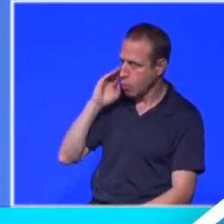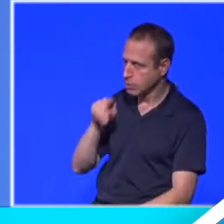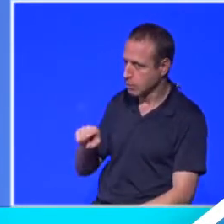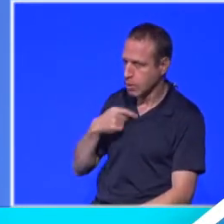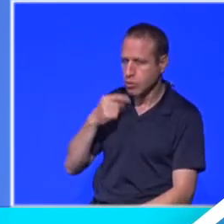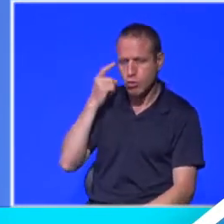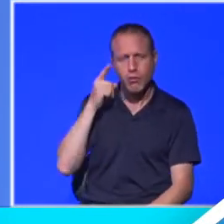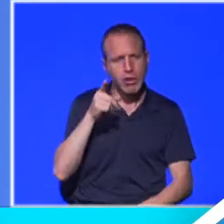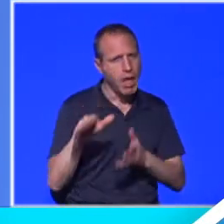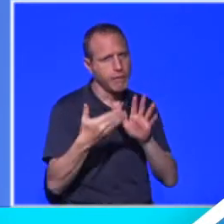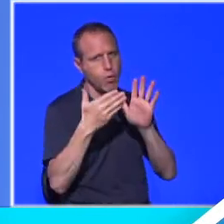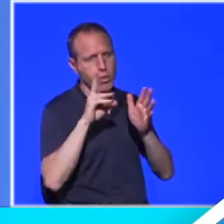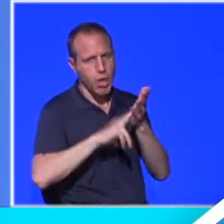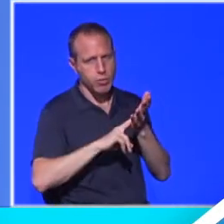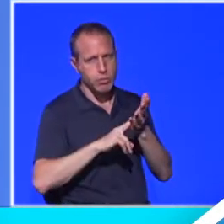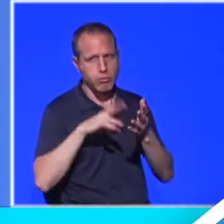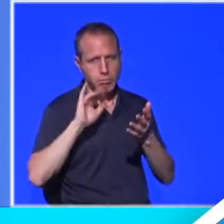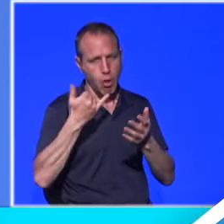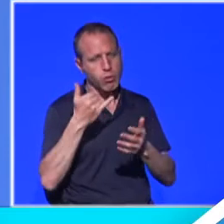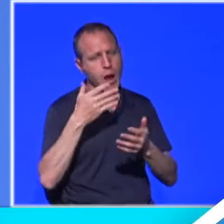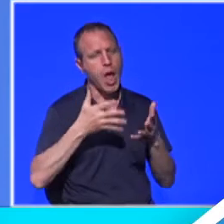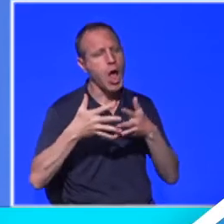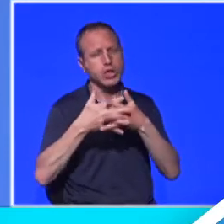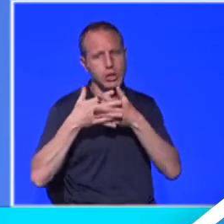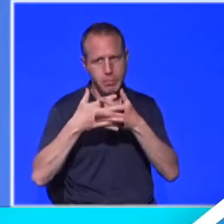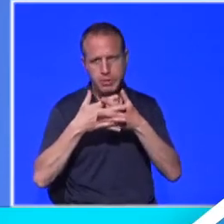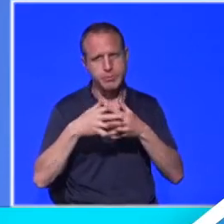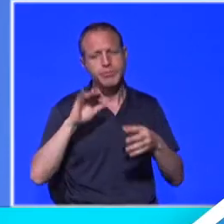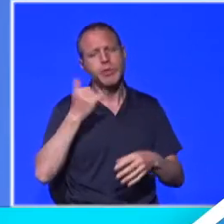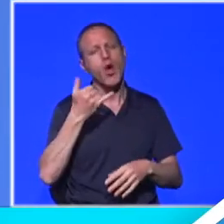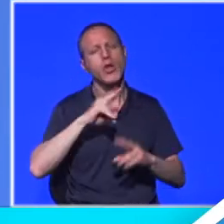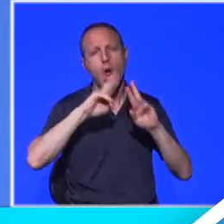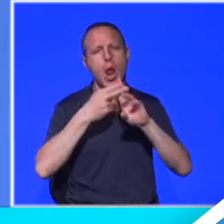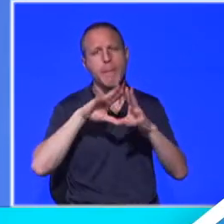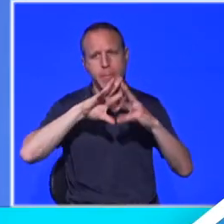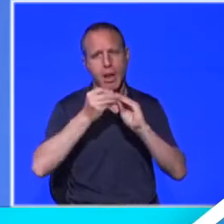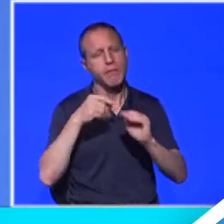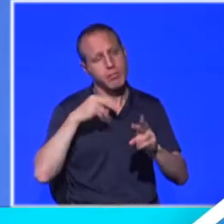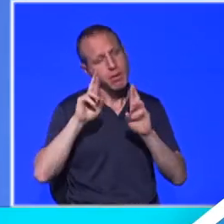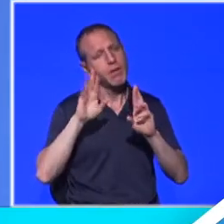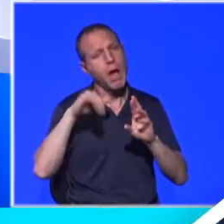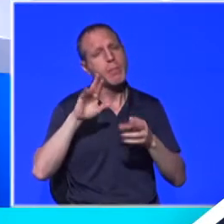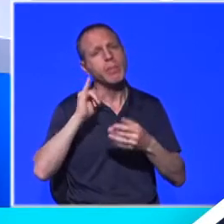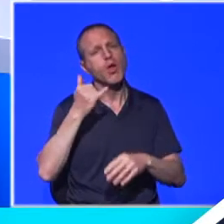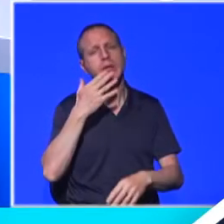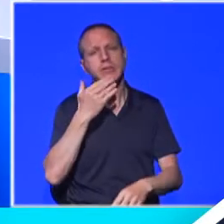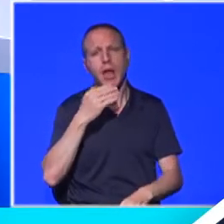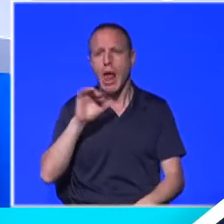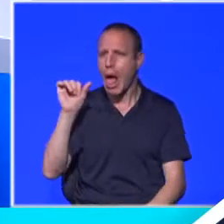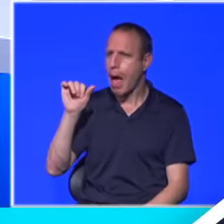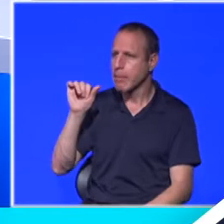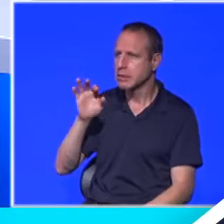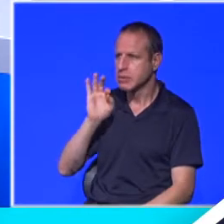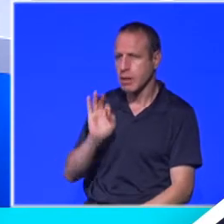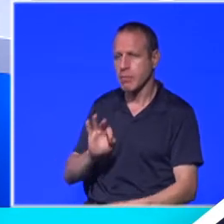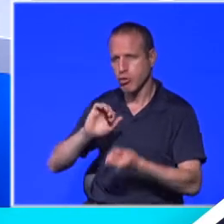שזה הכיוון הנכון. נכון לארצות הברית, נכון לעולם בכלל, וגם אני מקווה נכון לישראל. אמציה, אכן